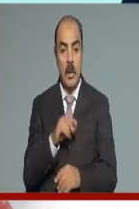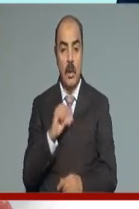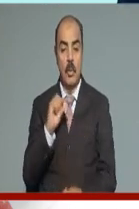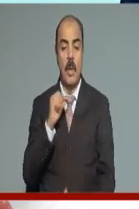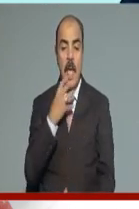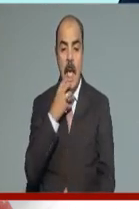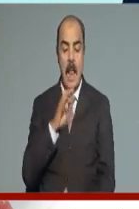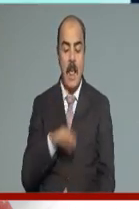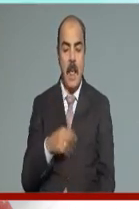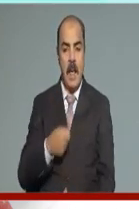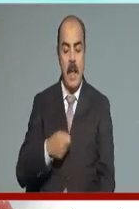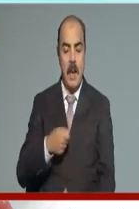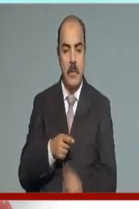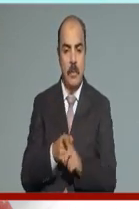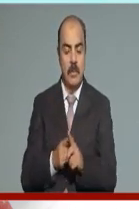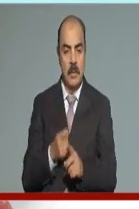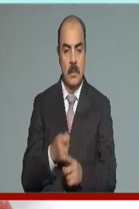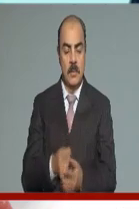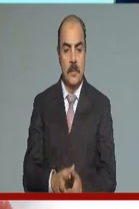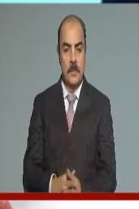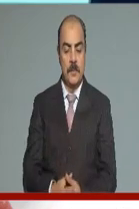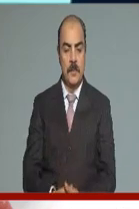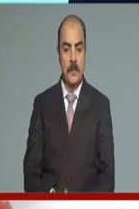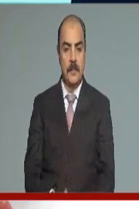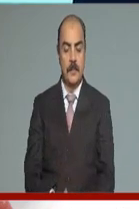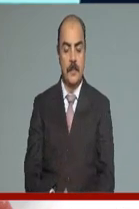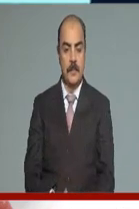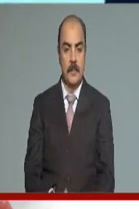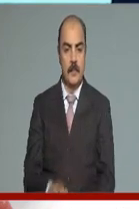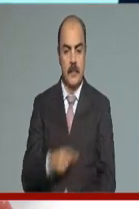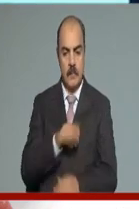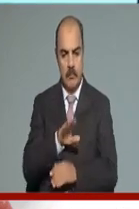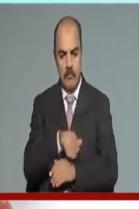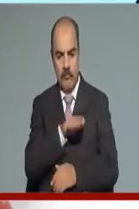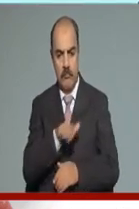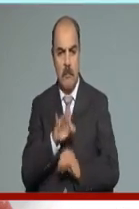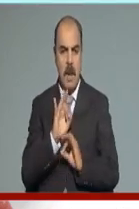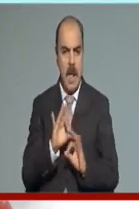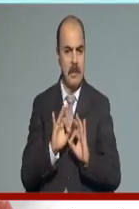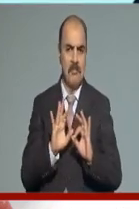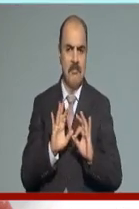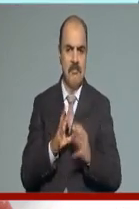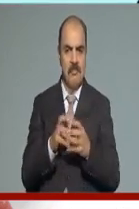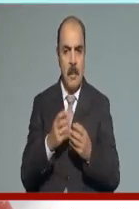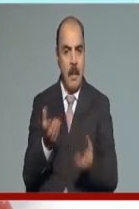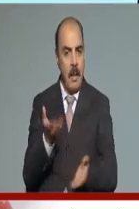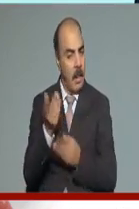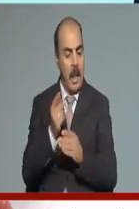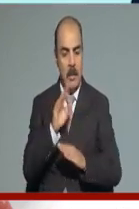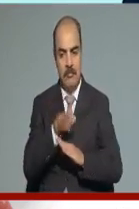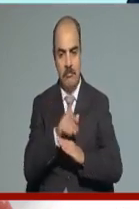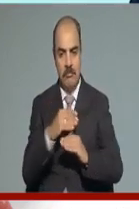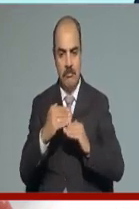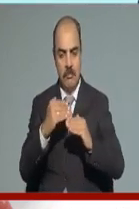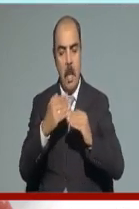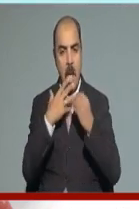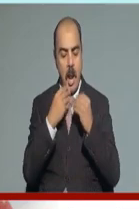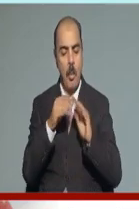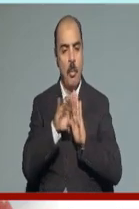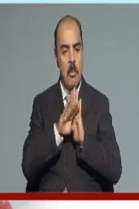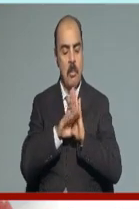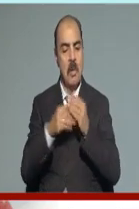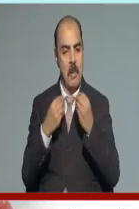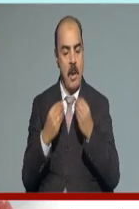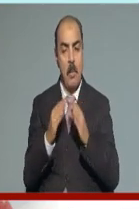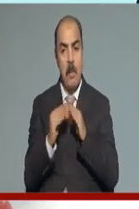سعيد اهلا وسهلا سياده الوزير اهلا وسهلا التخطيط اساس كل شيء واعتقد انه ما جرى في مصر خلال السنوات الماضيه كان